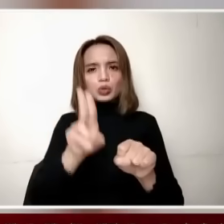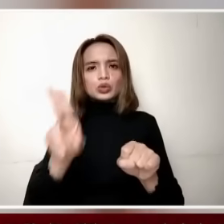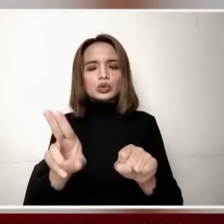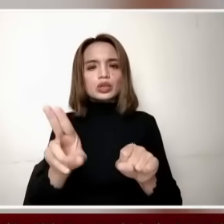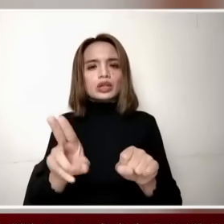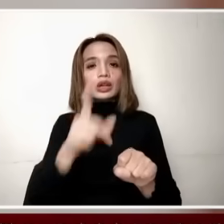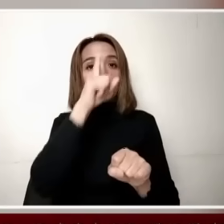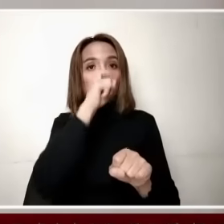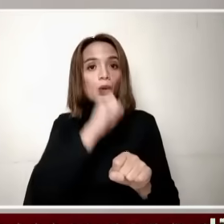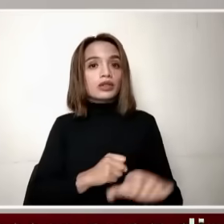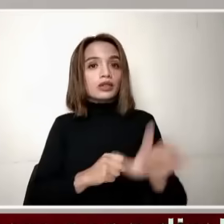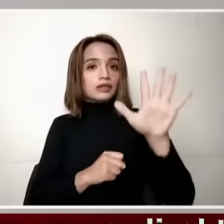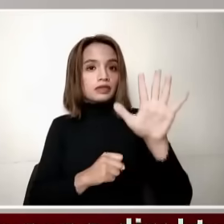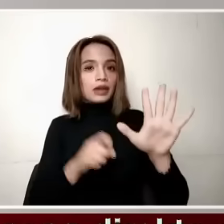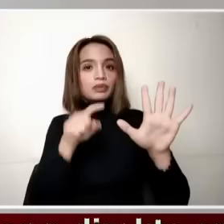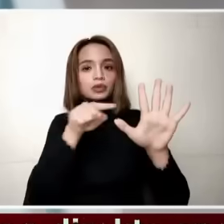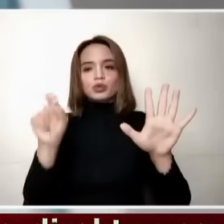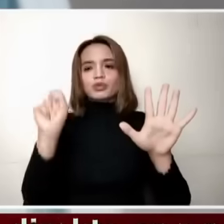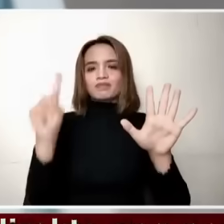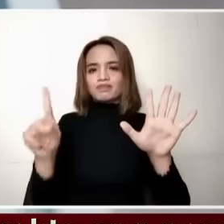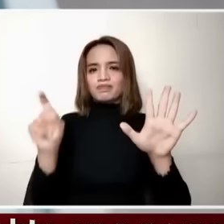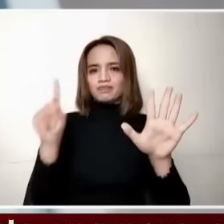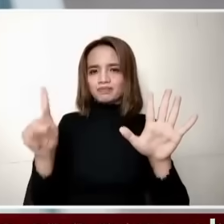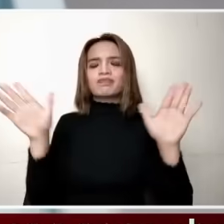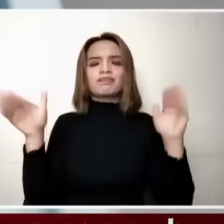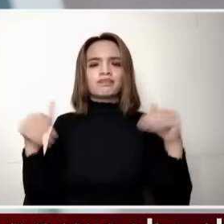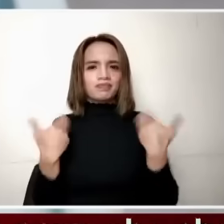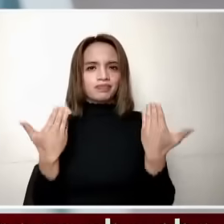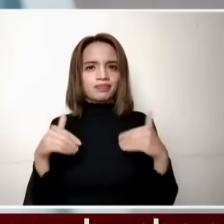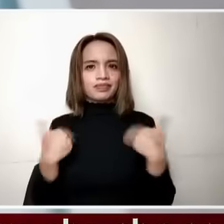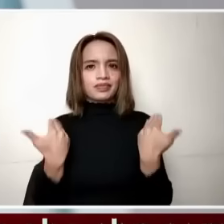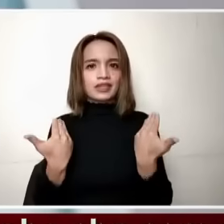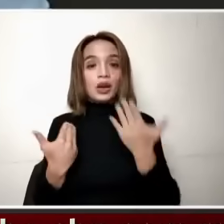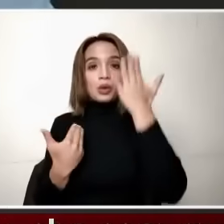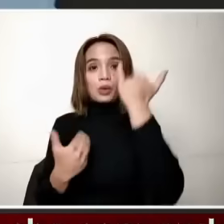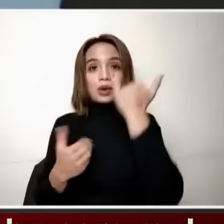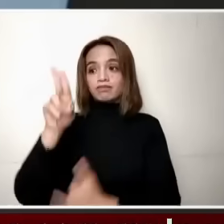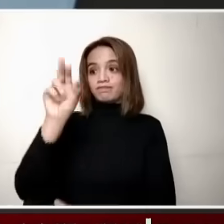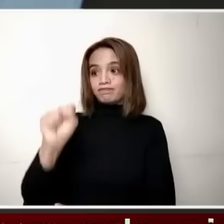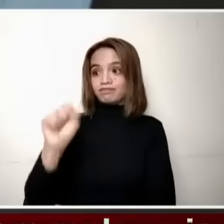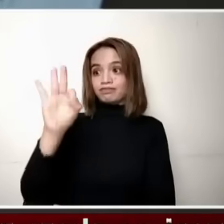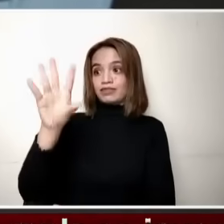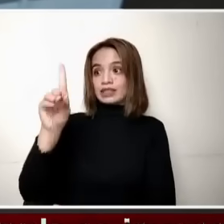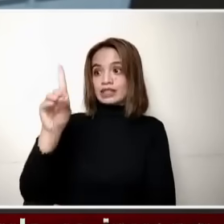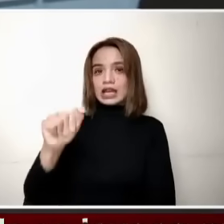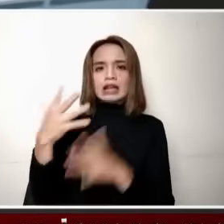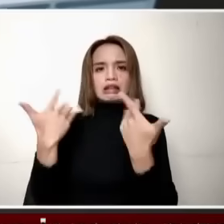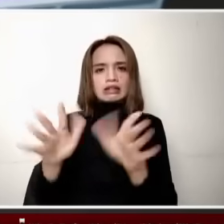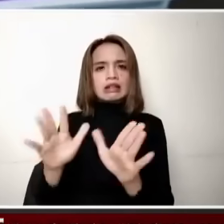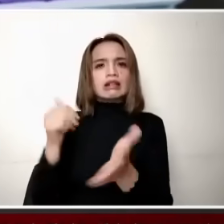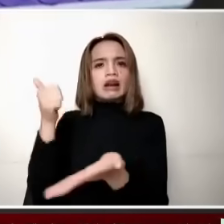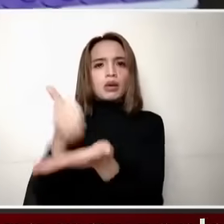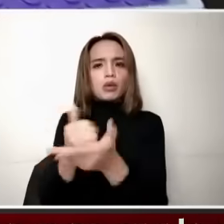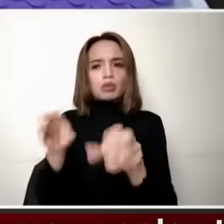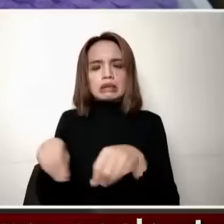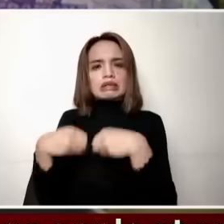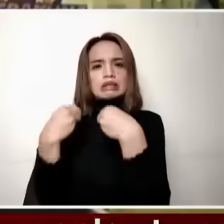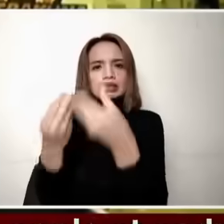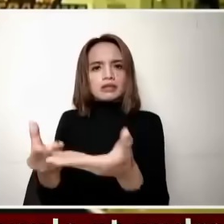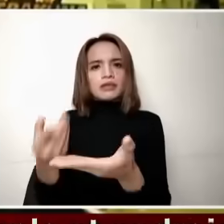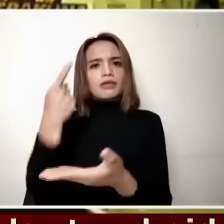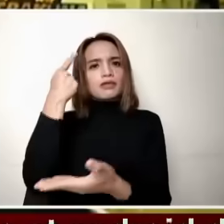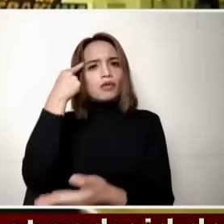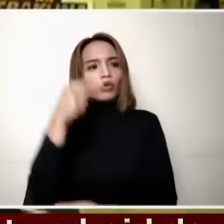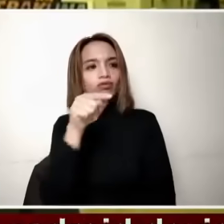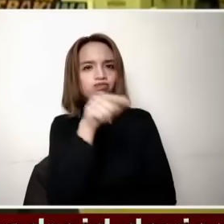hanggang 11 taong gulang. Ito'y matapos bigyan ng US FDA ng Emergency Use Authorization para sa naturang age group. If